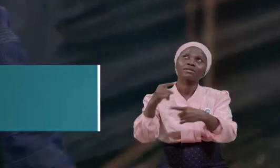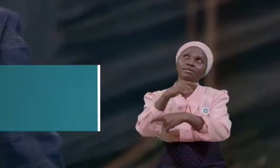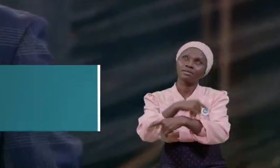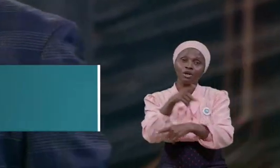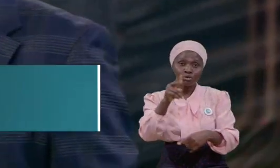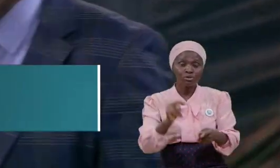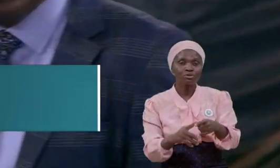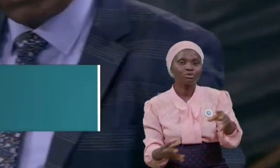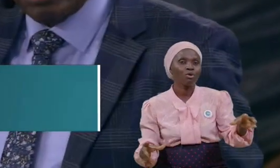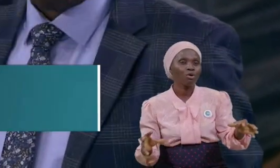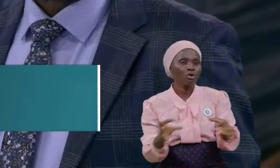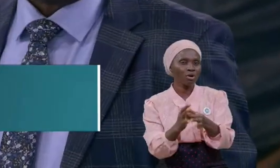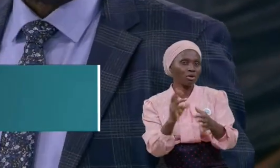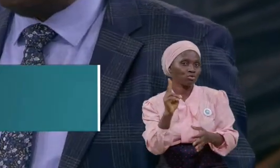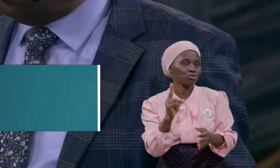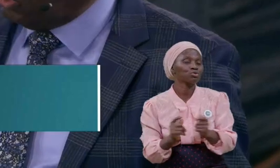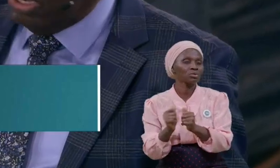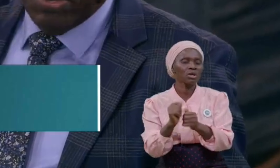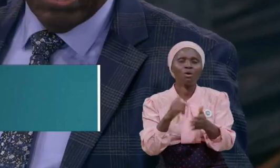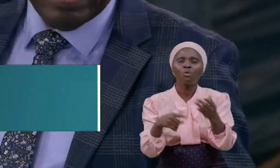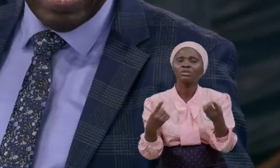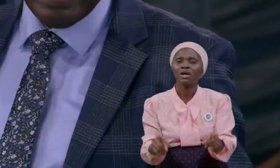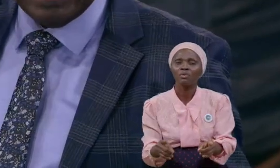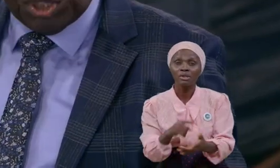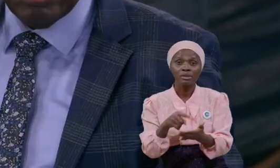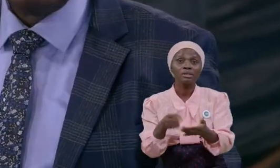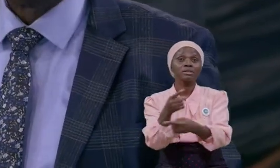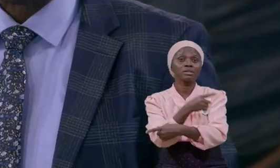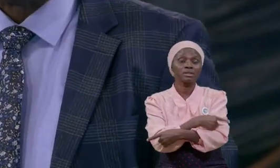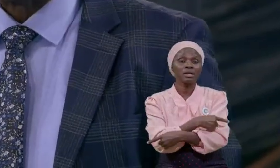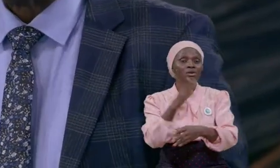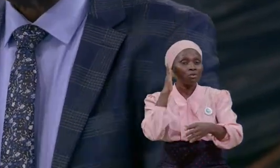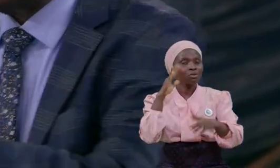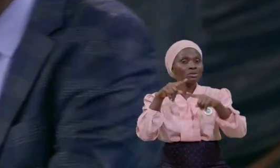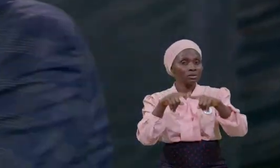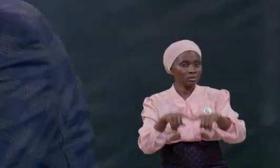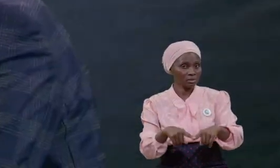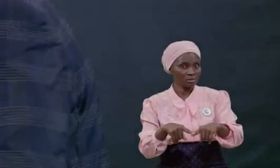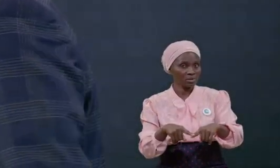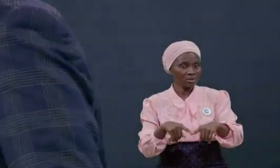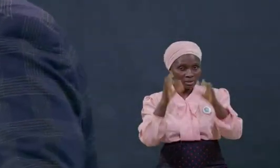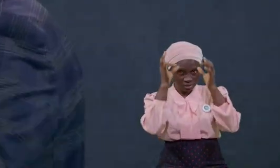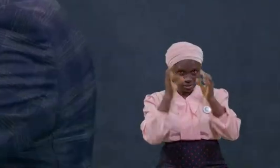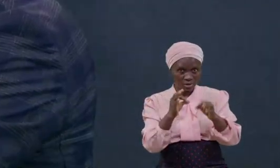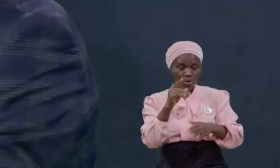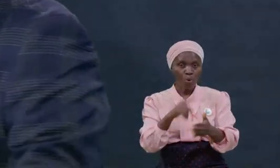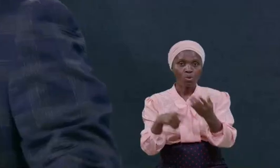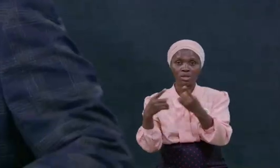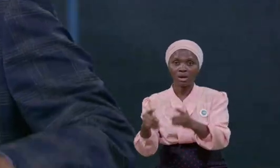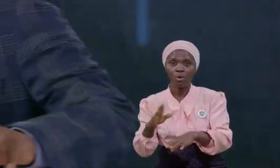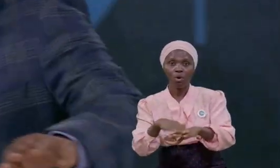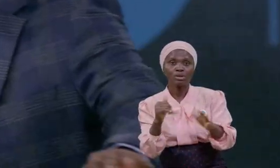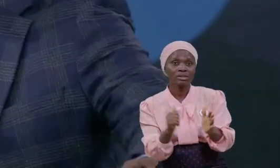arrive aujourd'hui détermine ce qui arrivera ce jour-là. Le thème